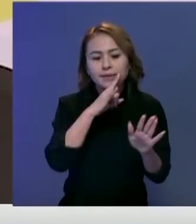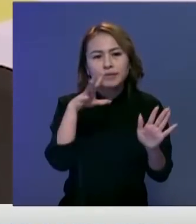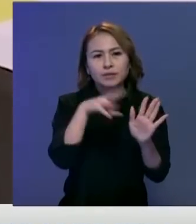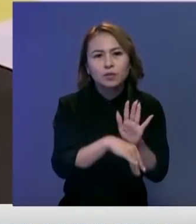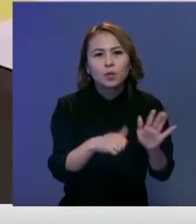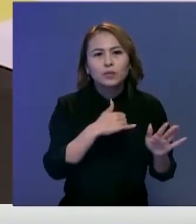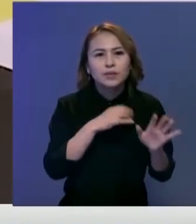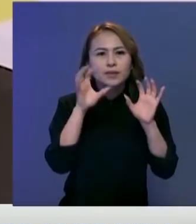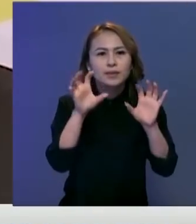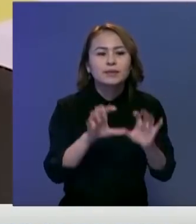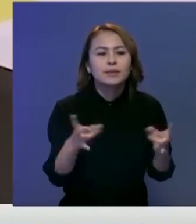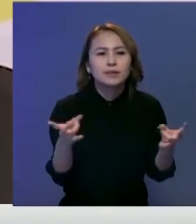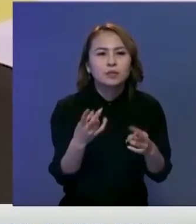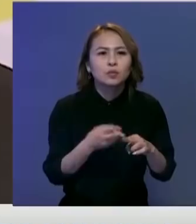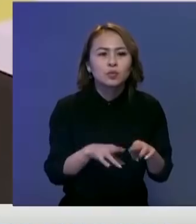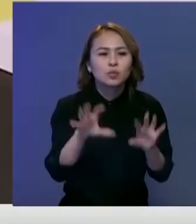бірақ ұшын бізге зандыр керек.